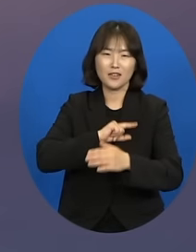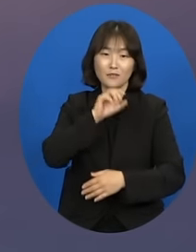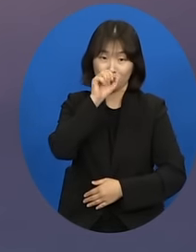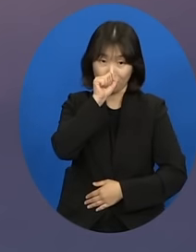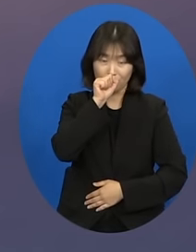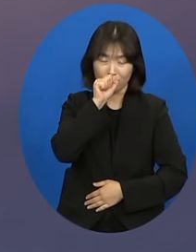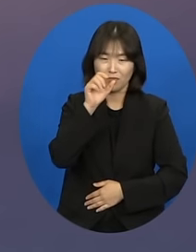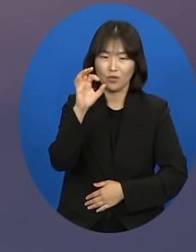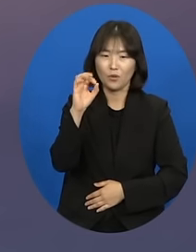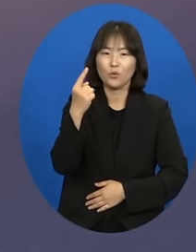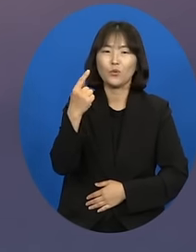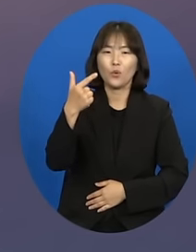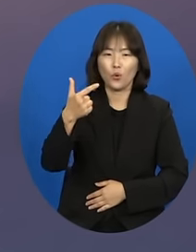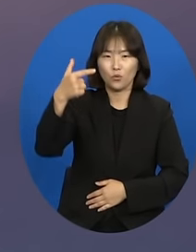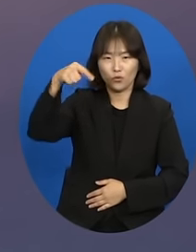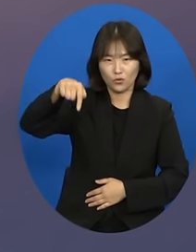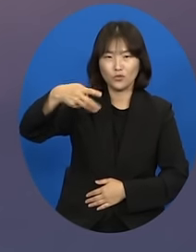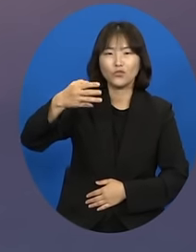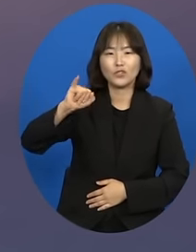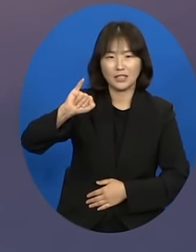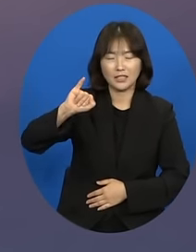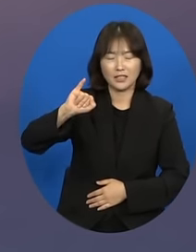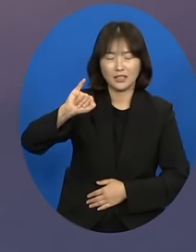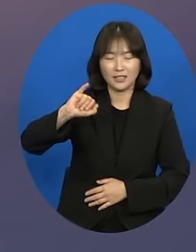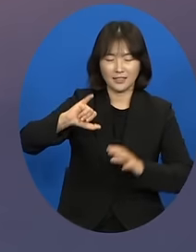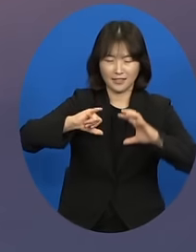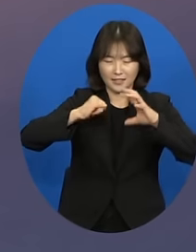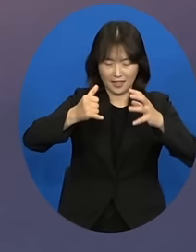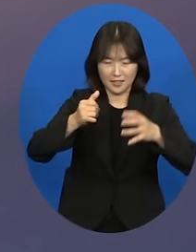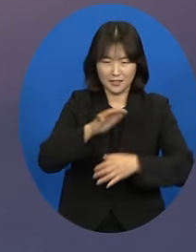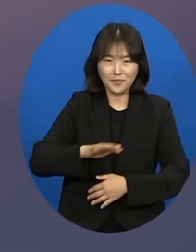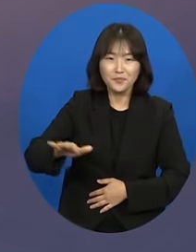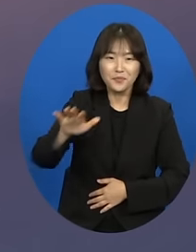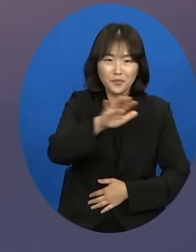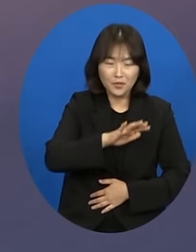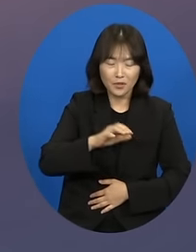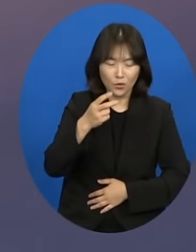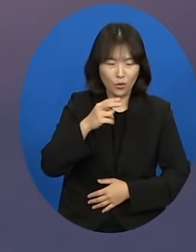교회도. 온누리교회, 온세상, 약국도 있고 그래서.